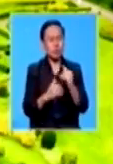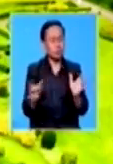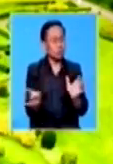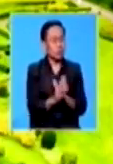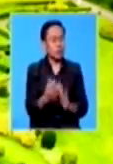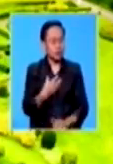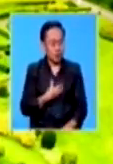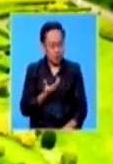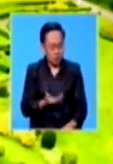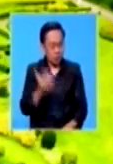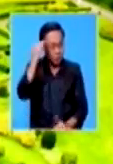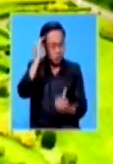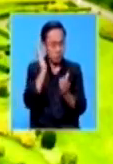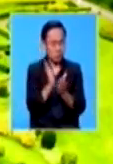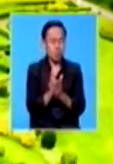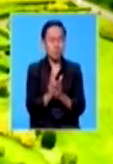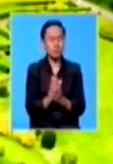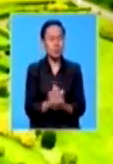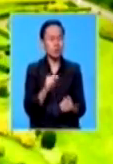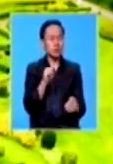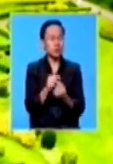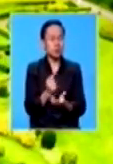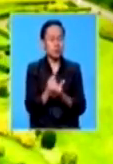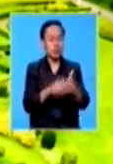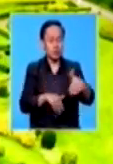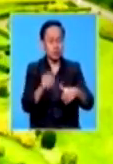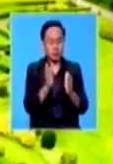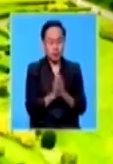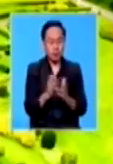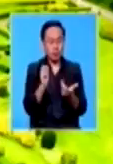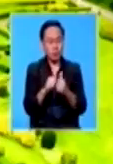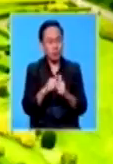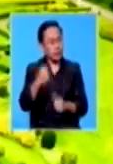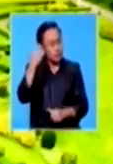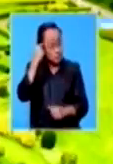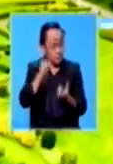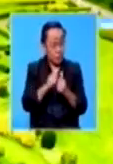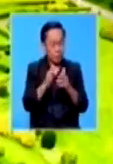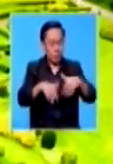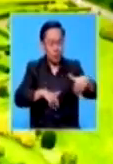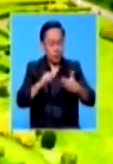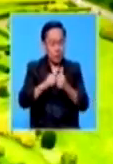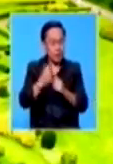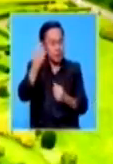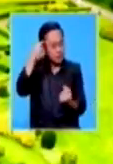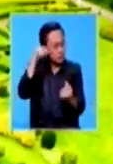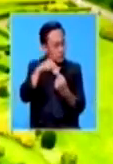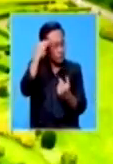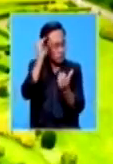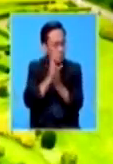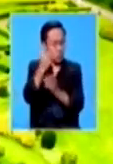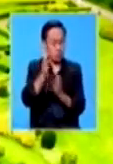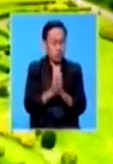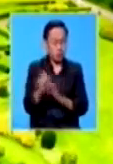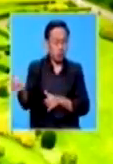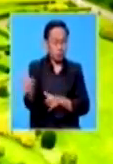าชนได้พอตำรวจมาแล้วคนรักคนยิ้มคนเรียกหาพี่ตำรวจพี่ตำรวจเพื่อมาปรับทุกผูกมิตรซึ่งกันและกันไม่ใช่เดินมา